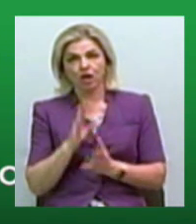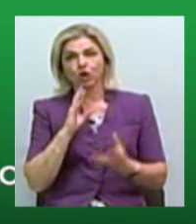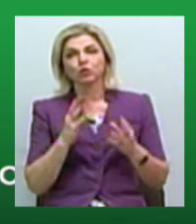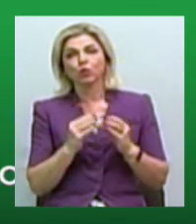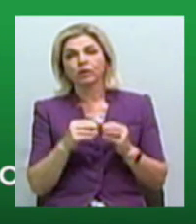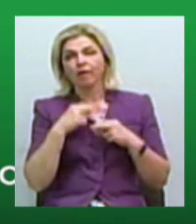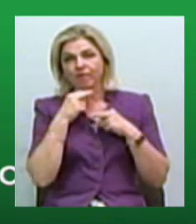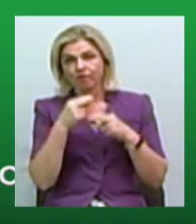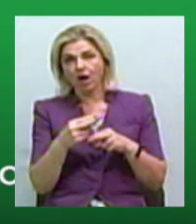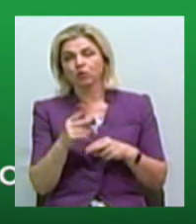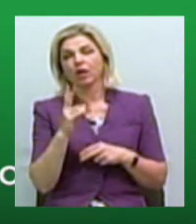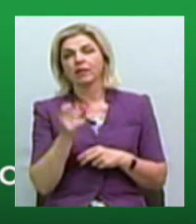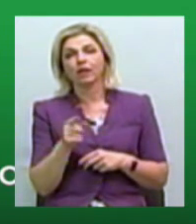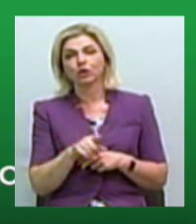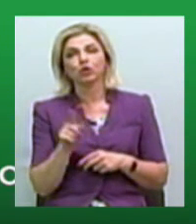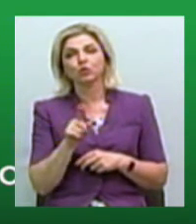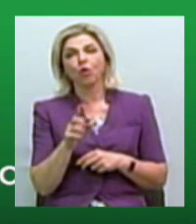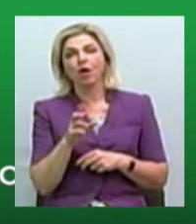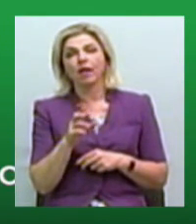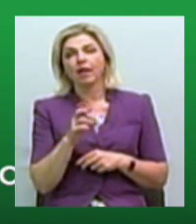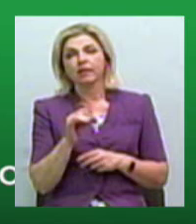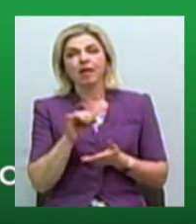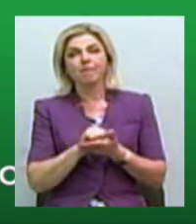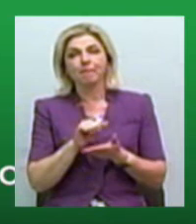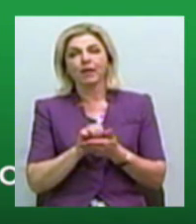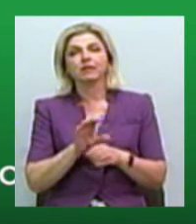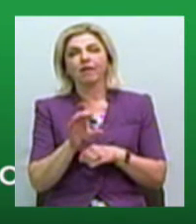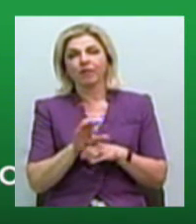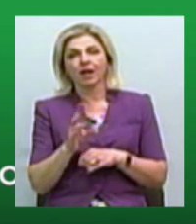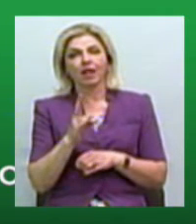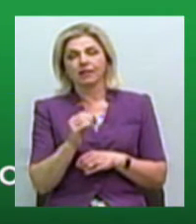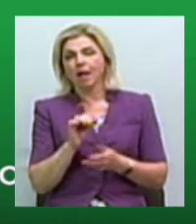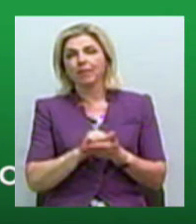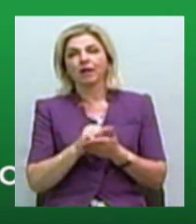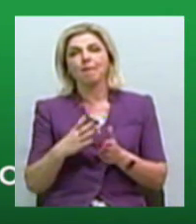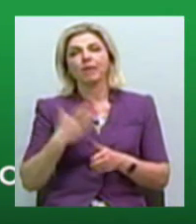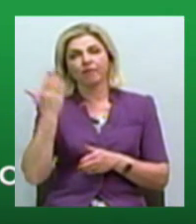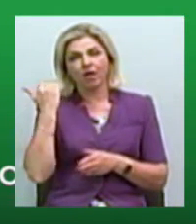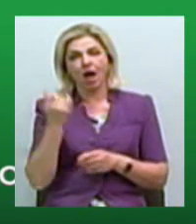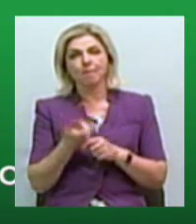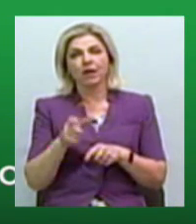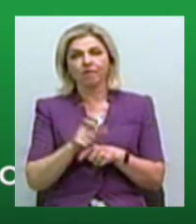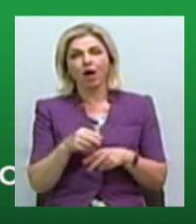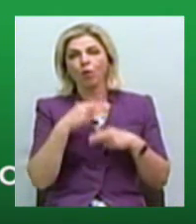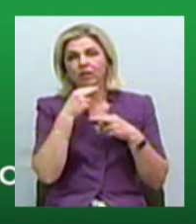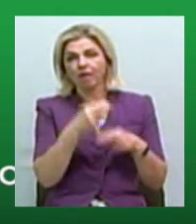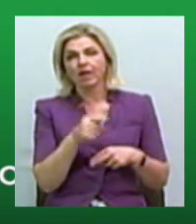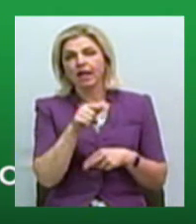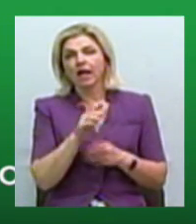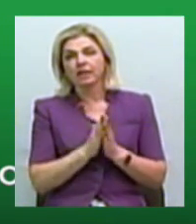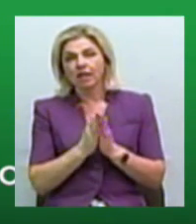увагу на те, щоб не перевидавались вже раніше видані книги, а перевагу давали книгам,